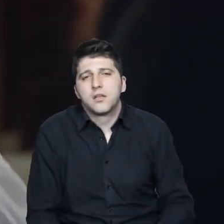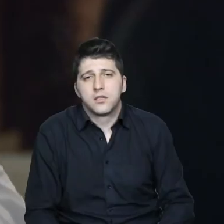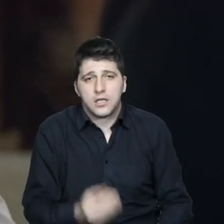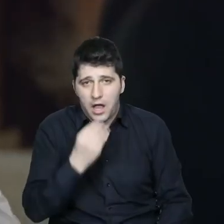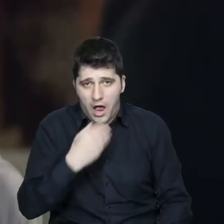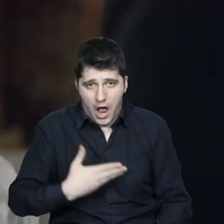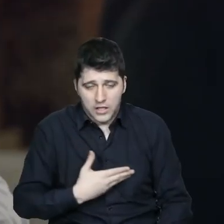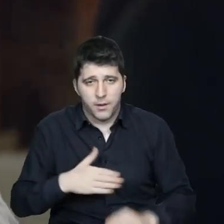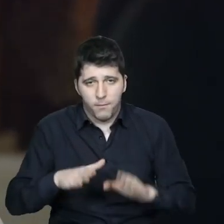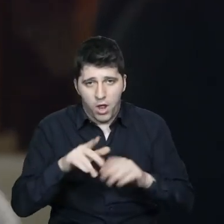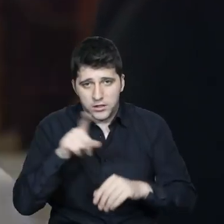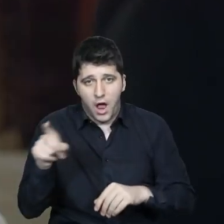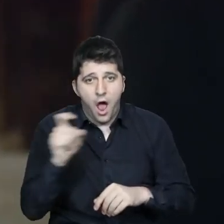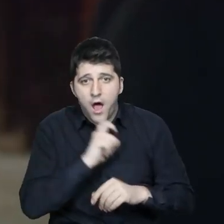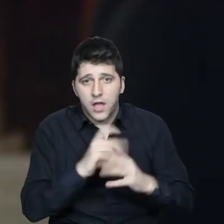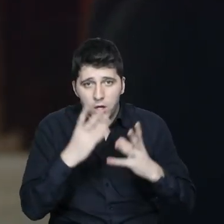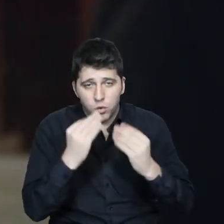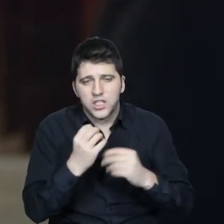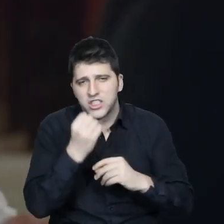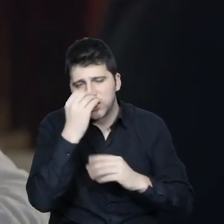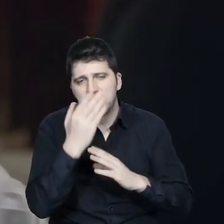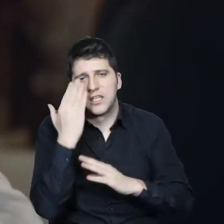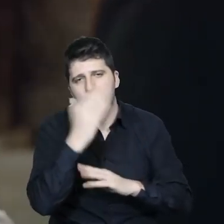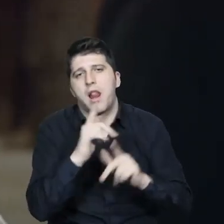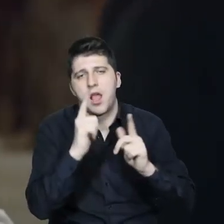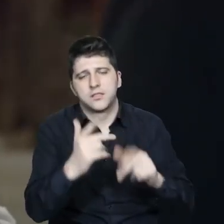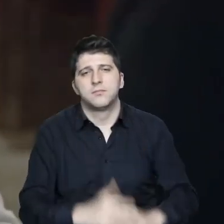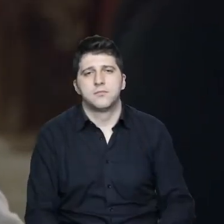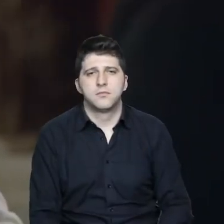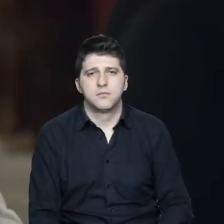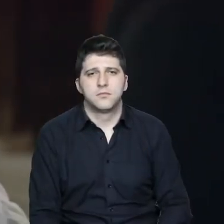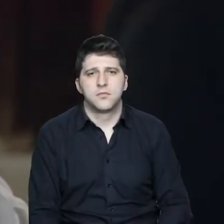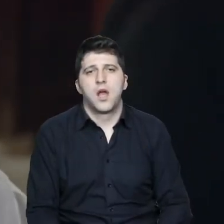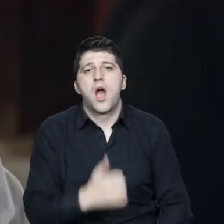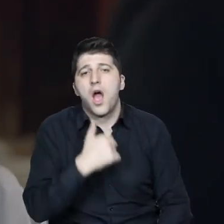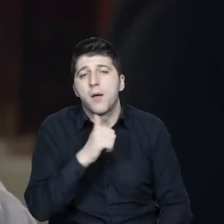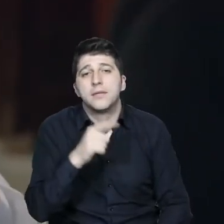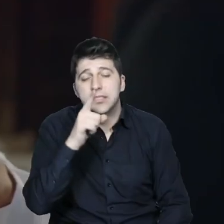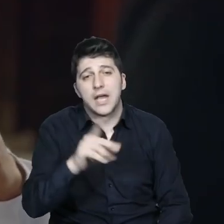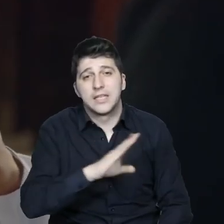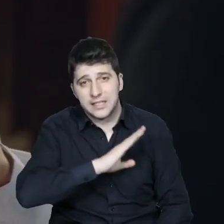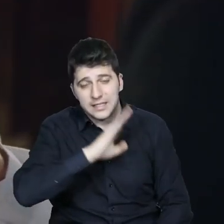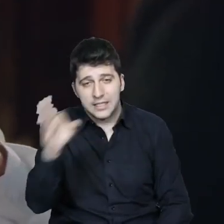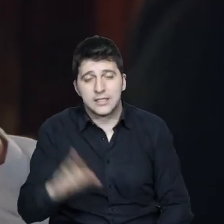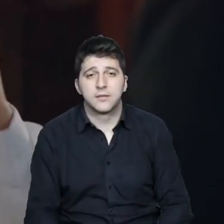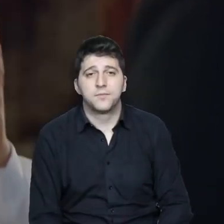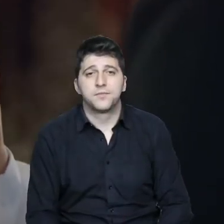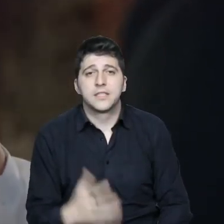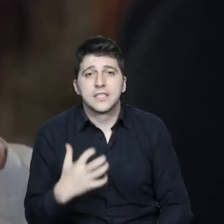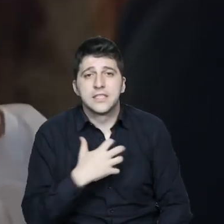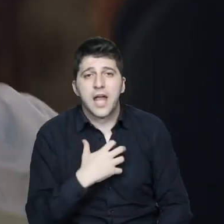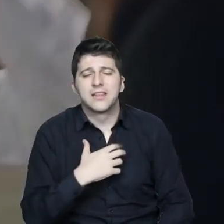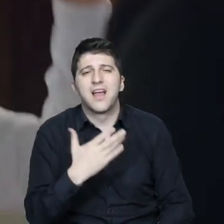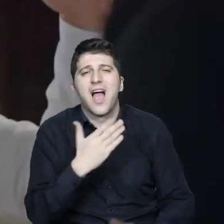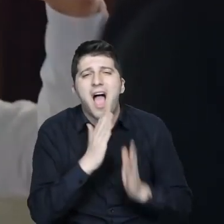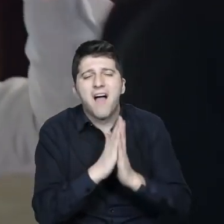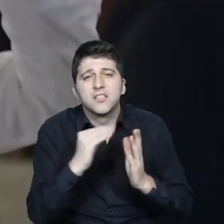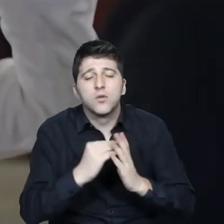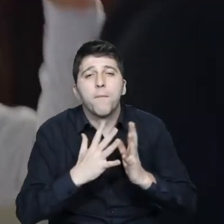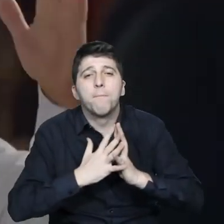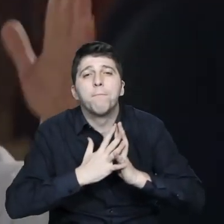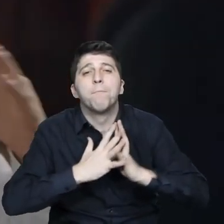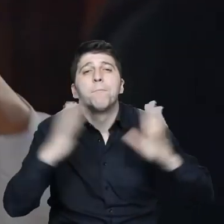açsa börekçiye, hatan çoksa çiçekçiye gitmek lazımmış. Abim sen git, böyle kendini affettirmek için böyle